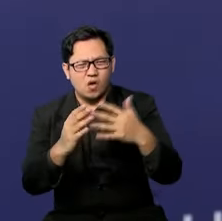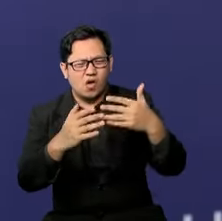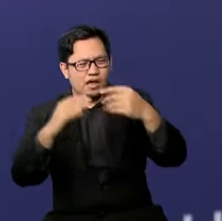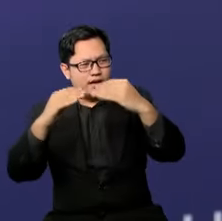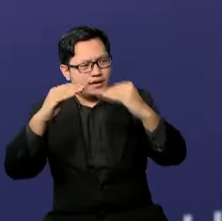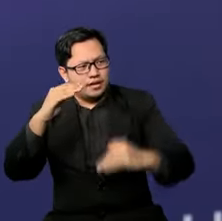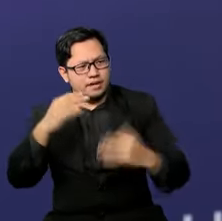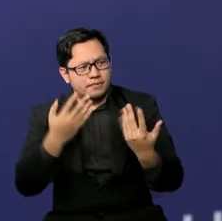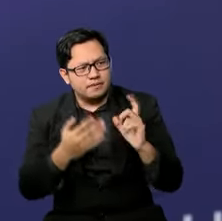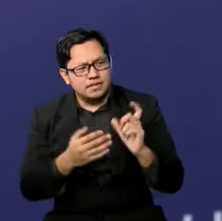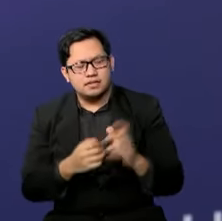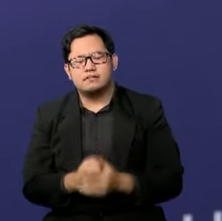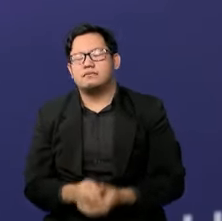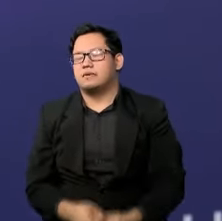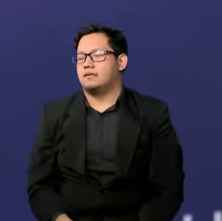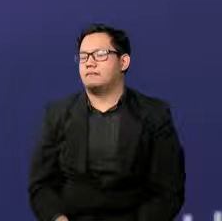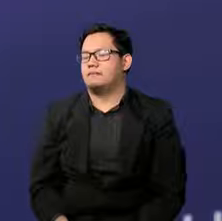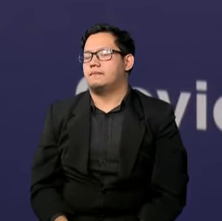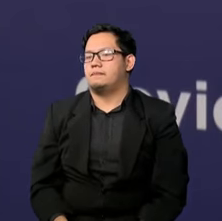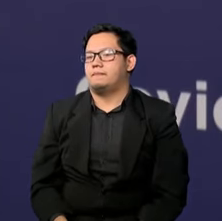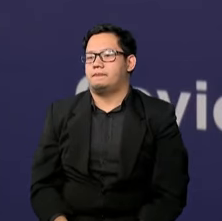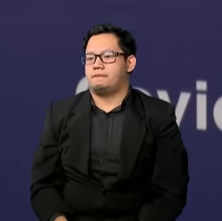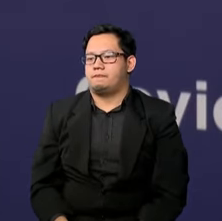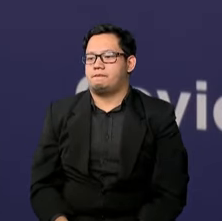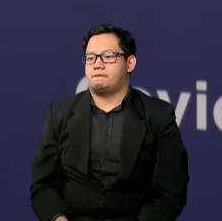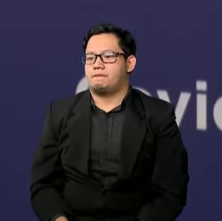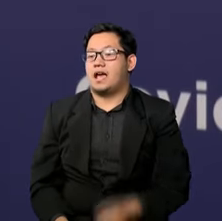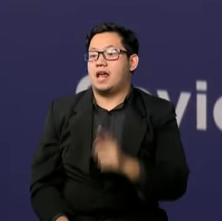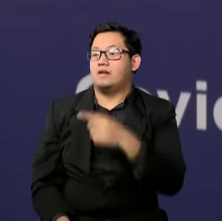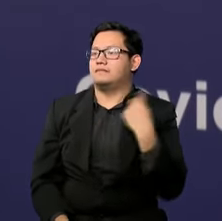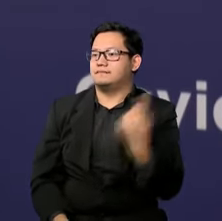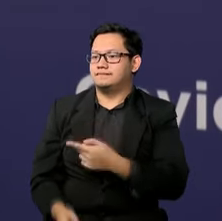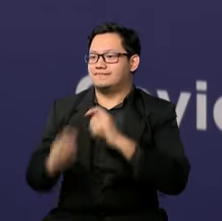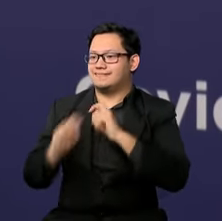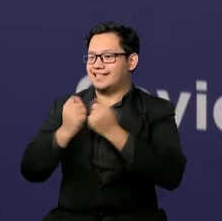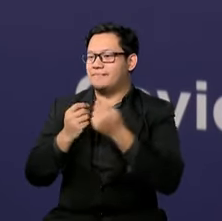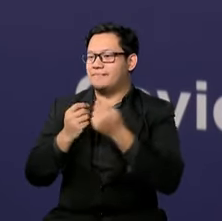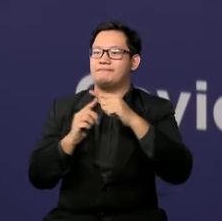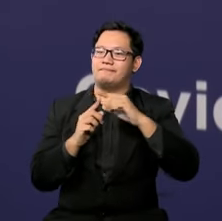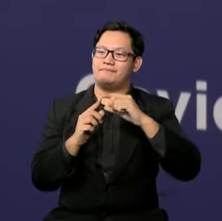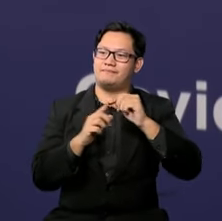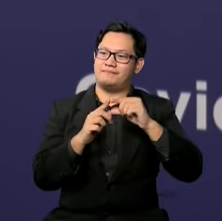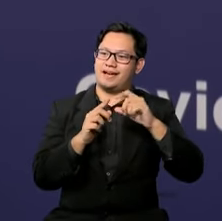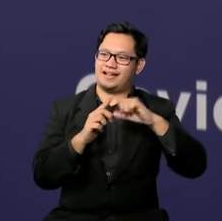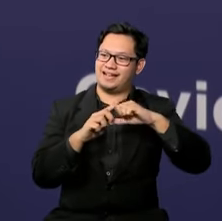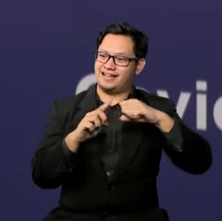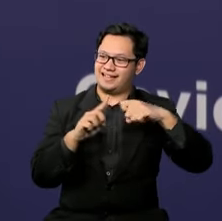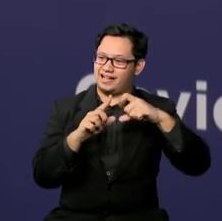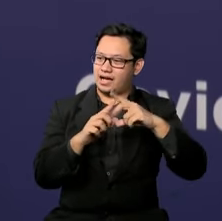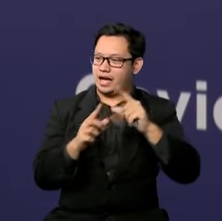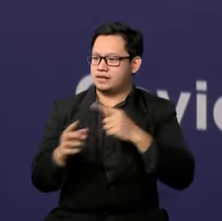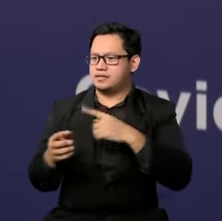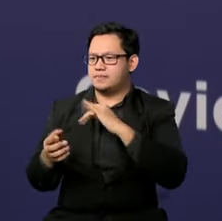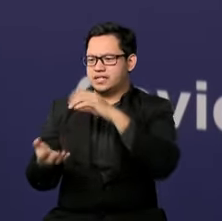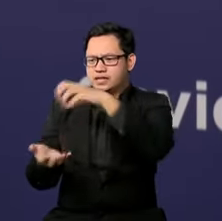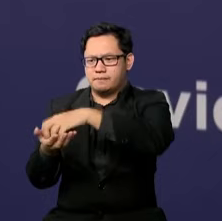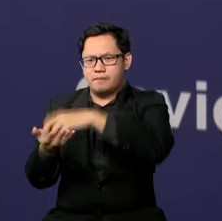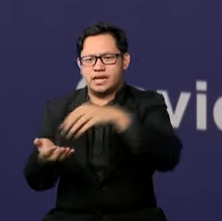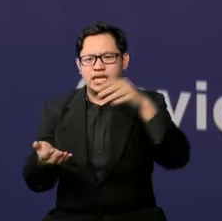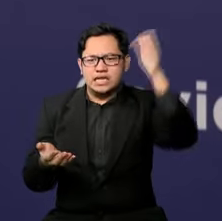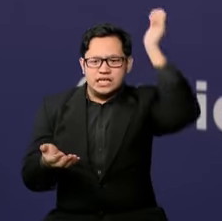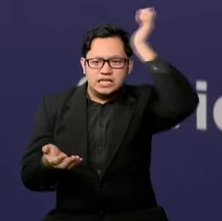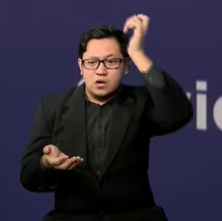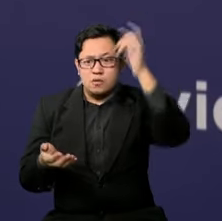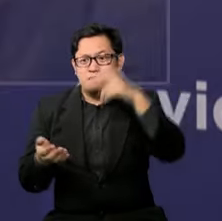psbb atau barangkali dia Jadi kalau dari kami dari kami ditimpakan warna hijau bukan berarti aman itu 10 Carry